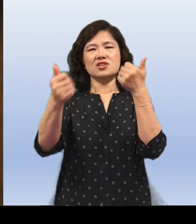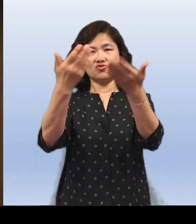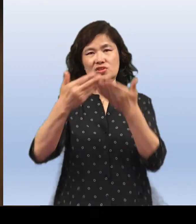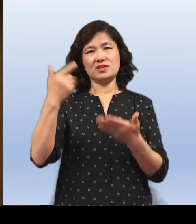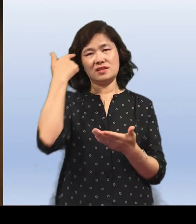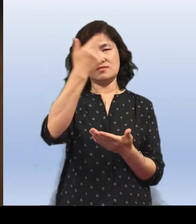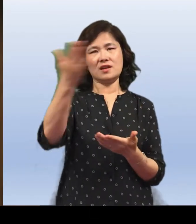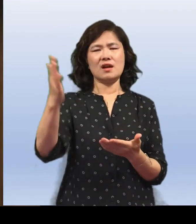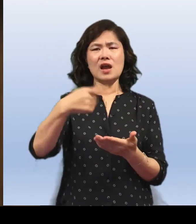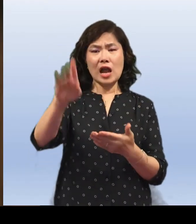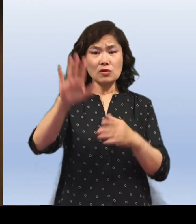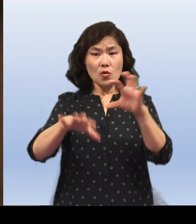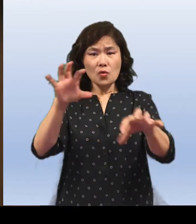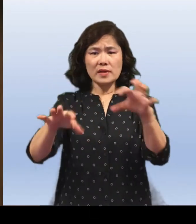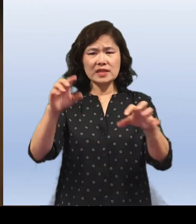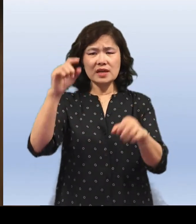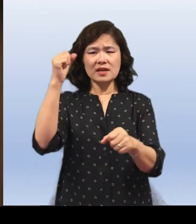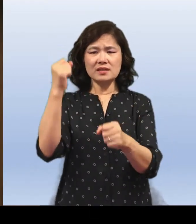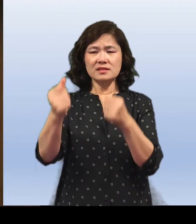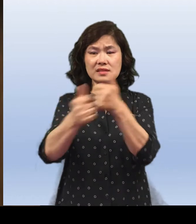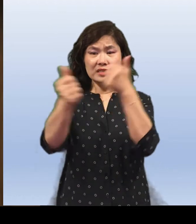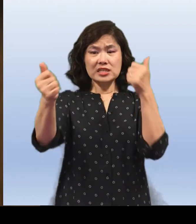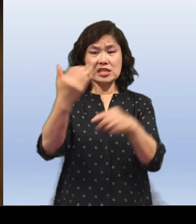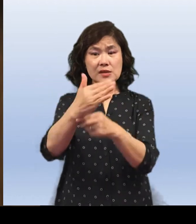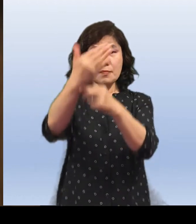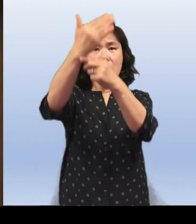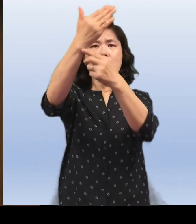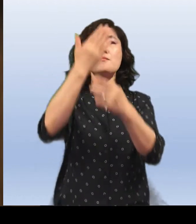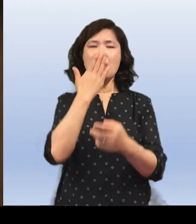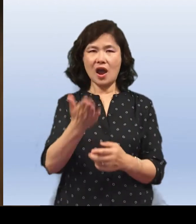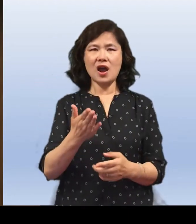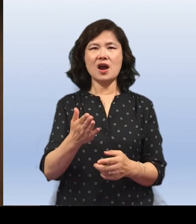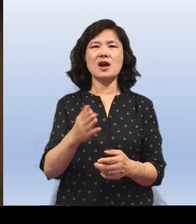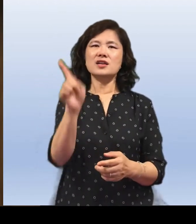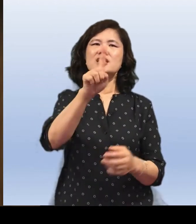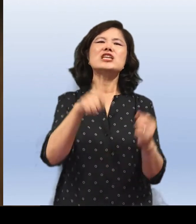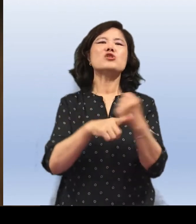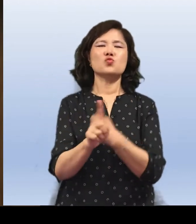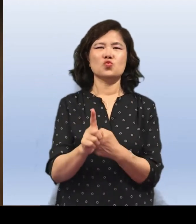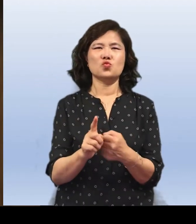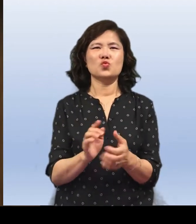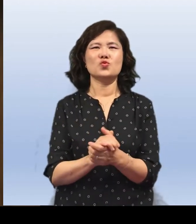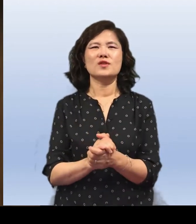가는 곳마다 승리의 깃발을 높이 들 수 있었는가? 그것은 바로